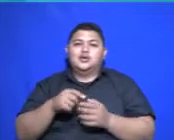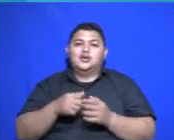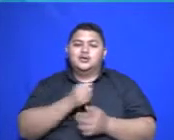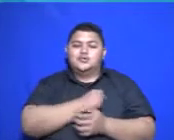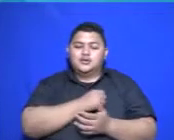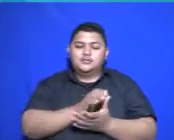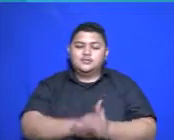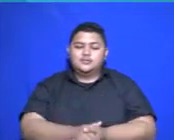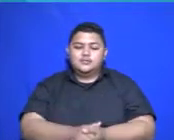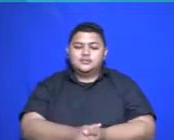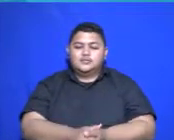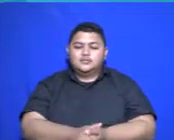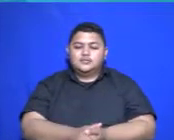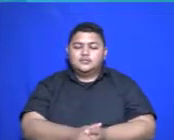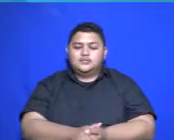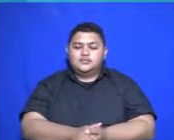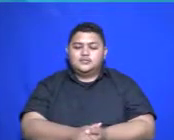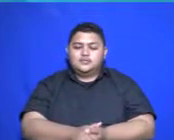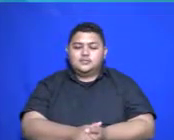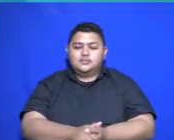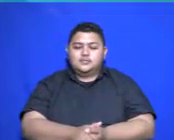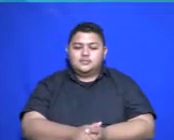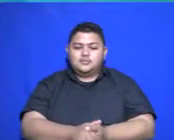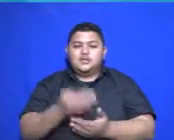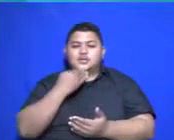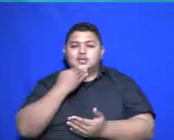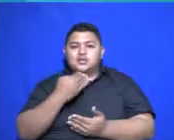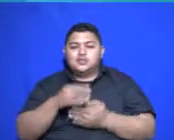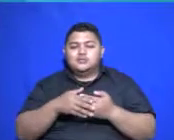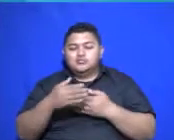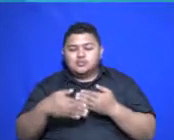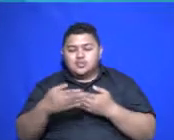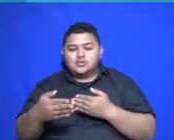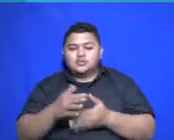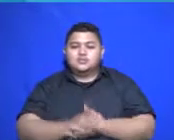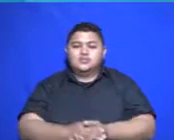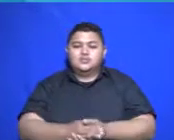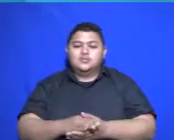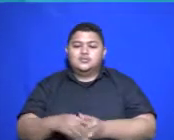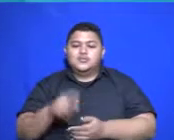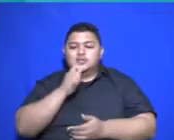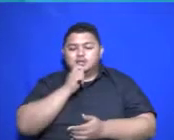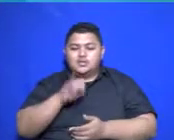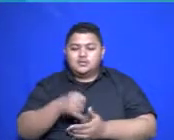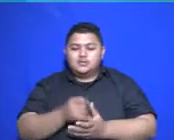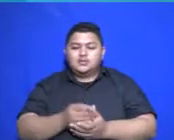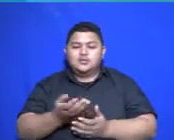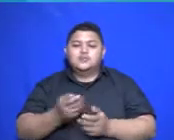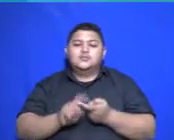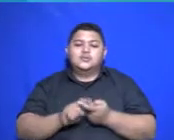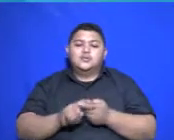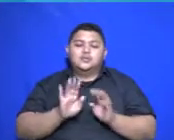Baik, terima kasih Pak Mendikbud. Kita akan segera lanjut ke sesi tanya jawab untuk teman-teman